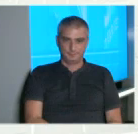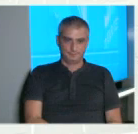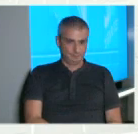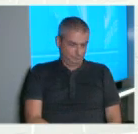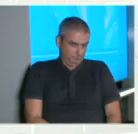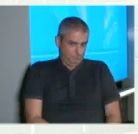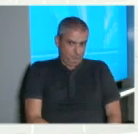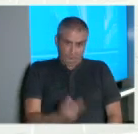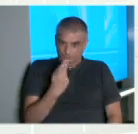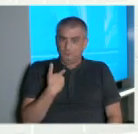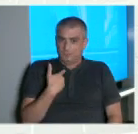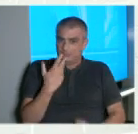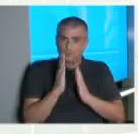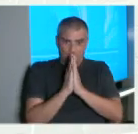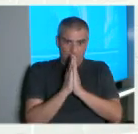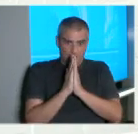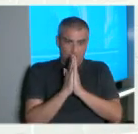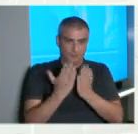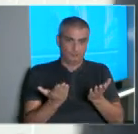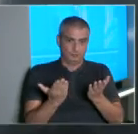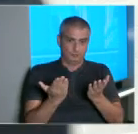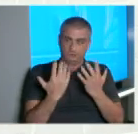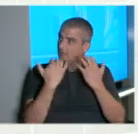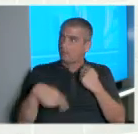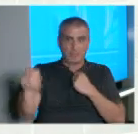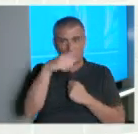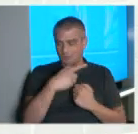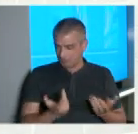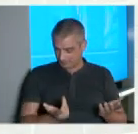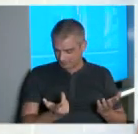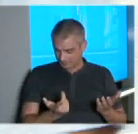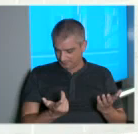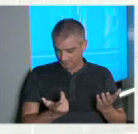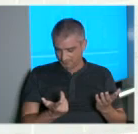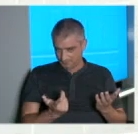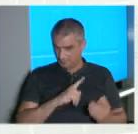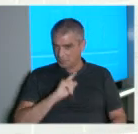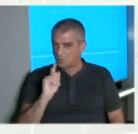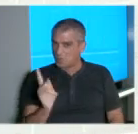לא, כמובן, גם כן הייתי מבקש, גם כן לקהל. תודה, כולם